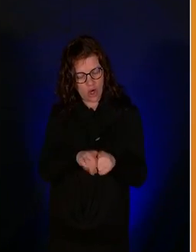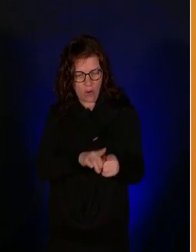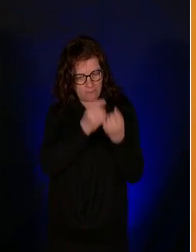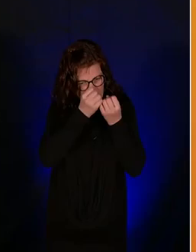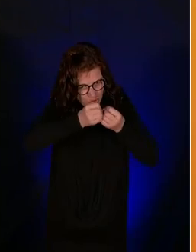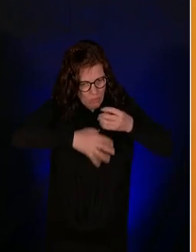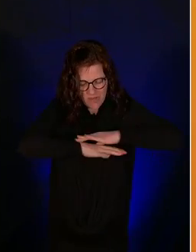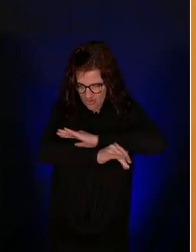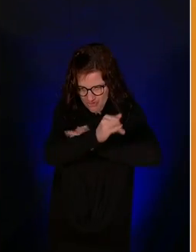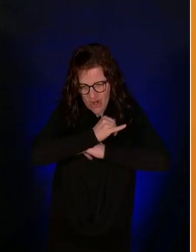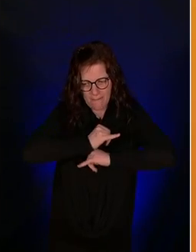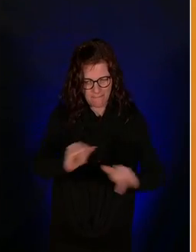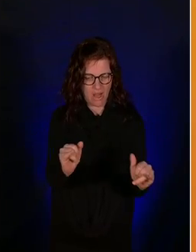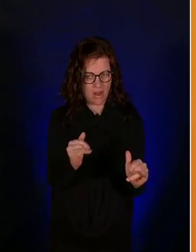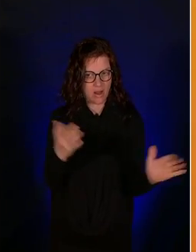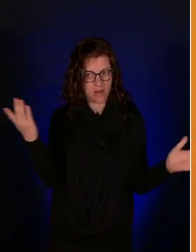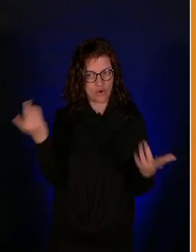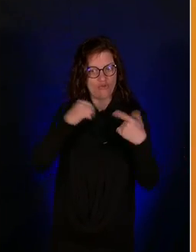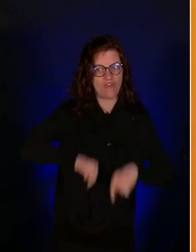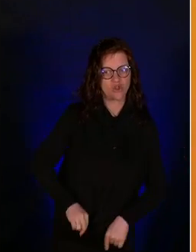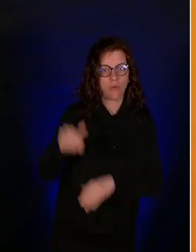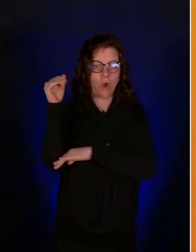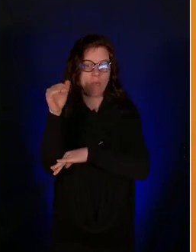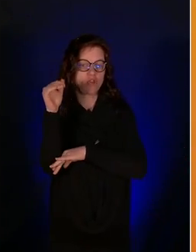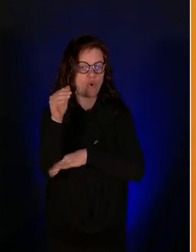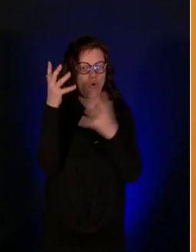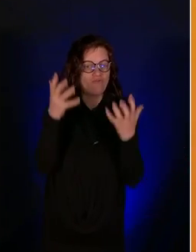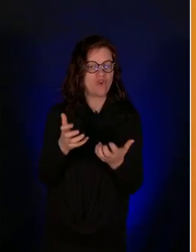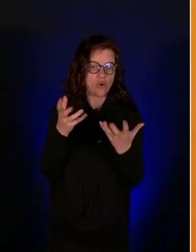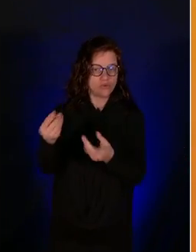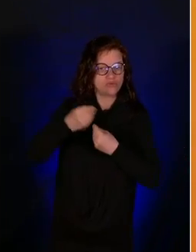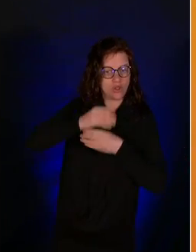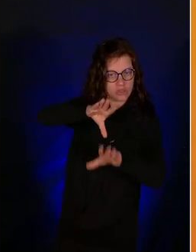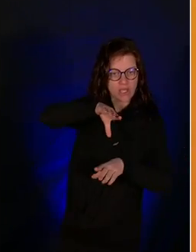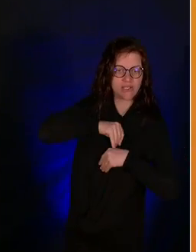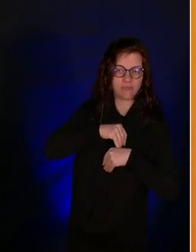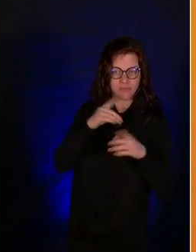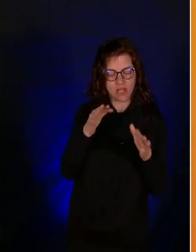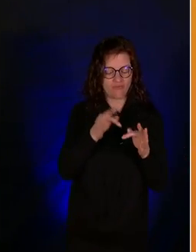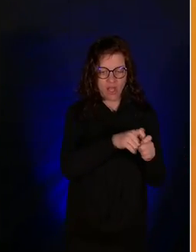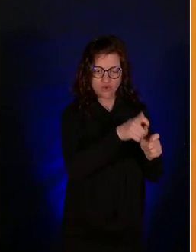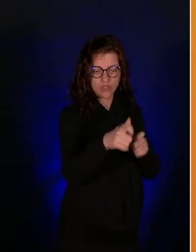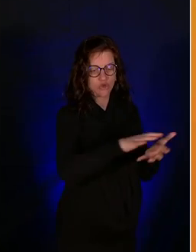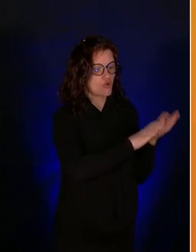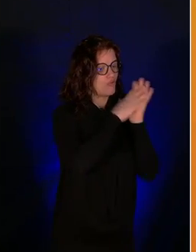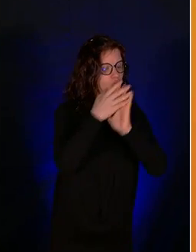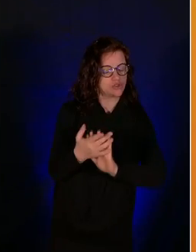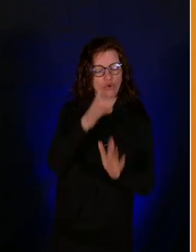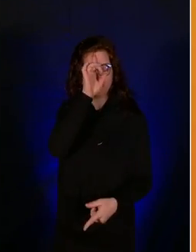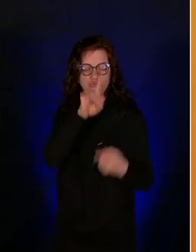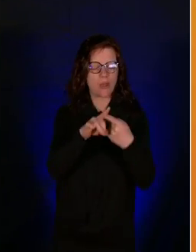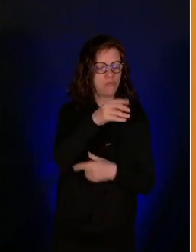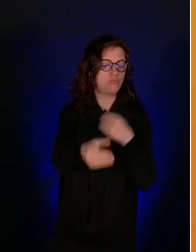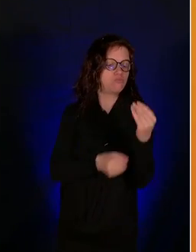quand gouvernement et patronat voudraient nous faire accepter les reconversions industrielles pour soi-disant sauver la